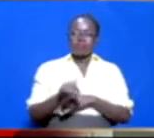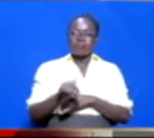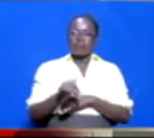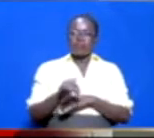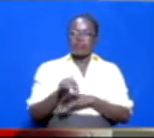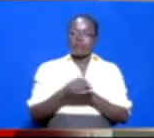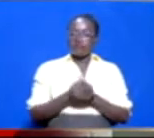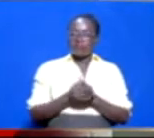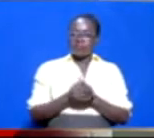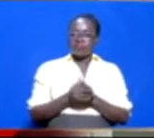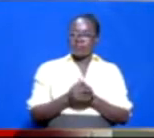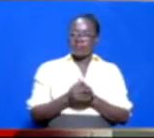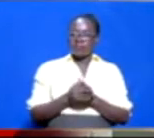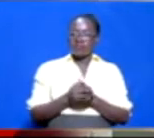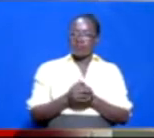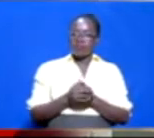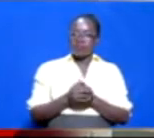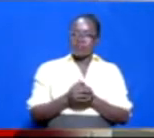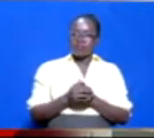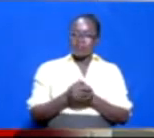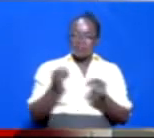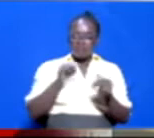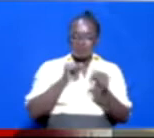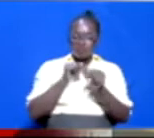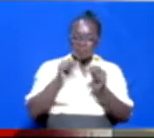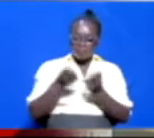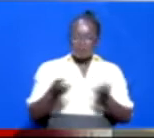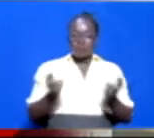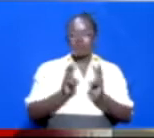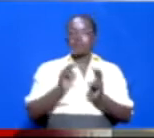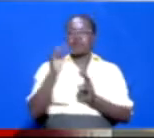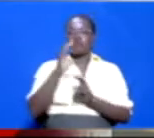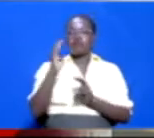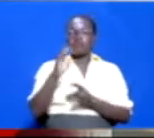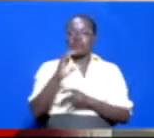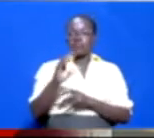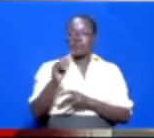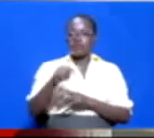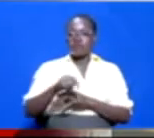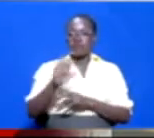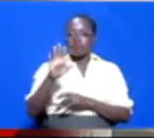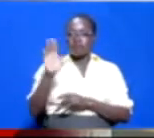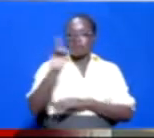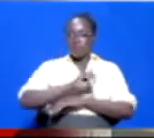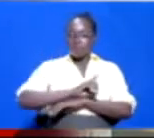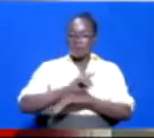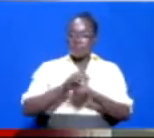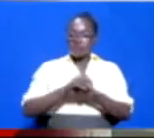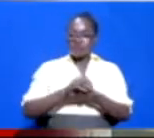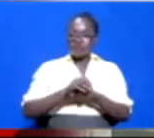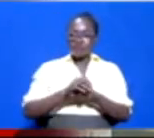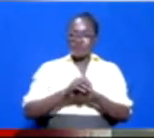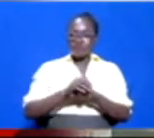shughuli ya kuwasaili makamishna wa tume ya IEBC ambayo leo hii imeingia siku ya tano, na bila shaka aliyekuwa amefika mbele